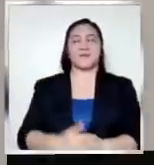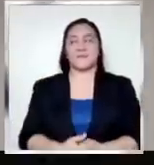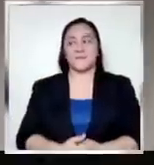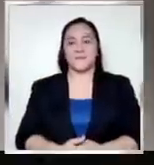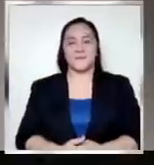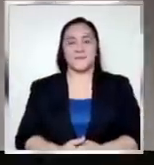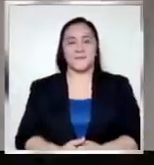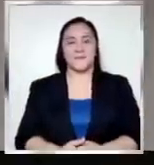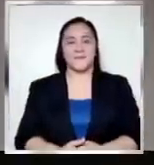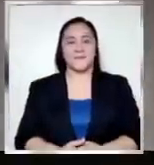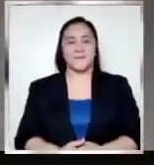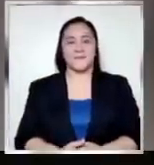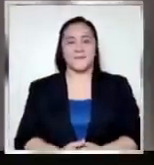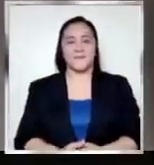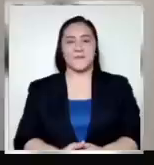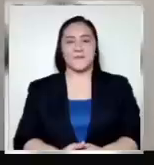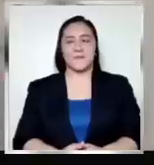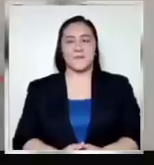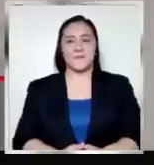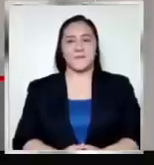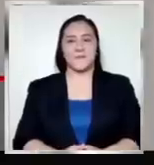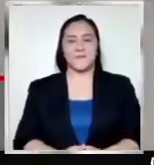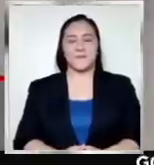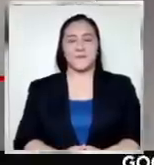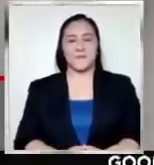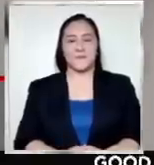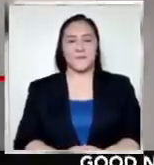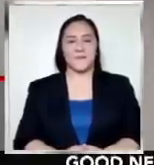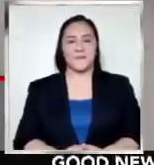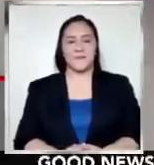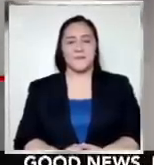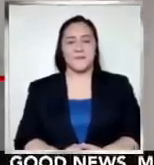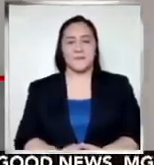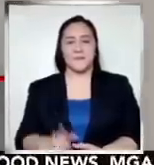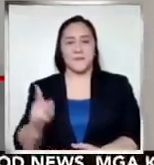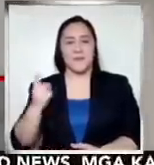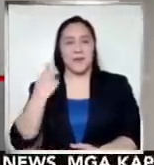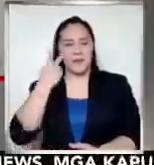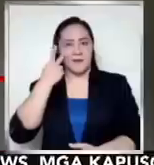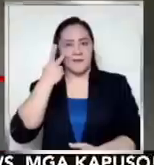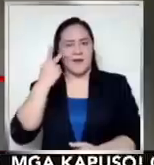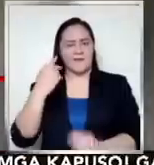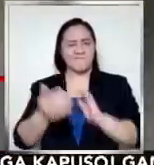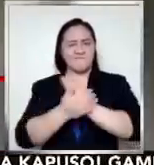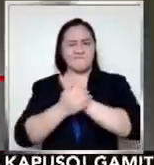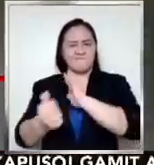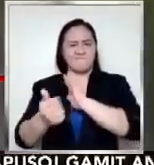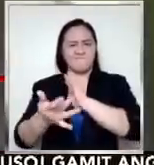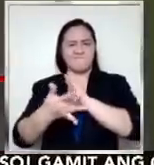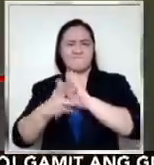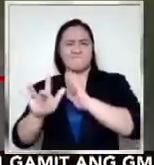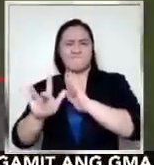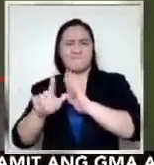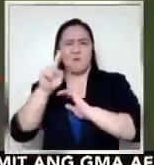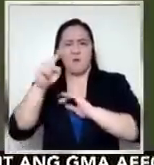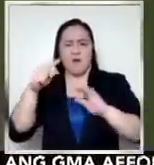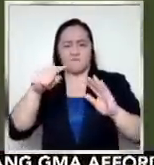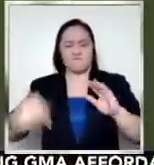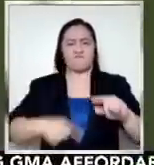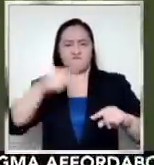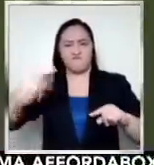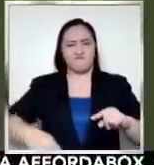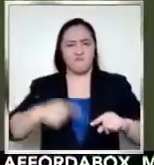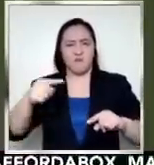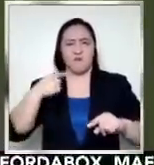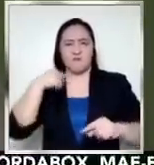Isang gulong lang, oh. Pauwi ng estudyante. Oh. Galing, okay, huwag na. Isang gulong lang. Oh. Alis kayo dyan. Oh. Sinong